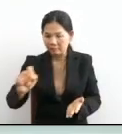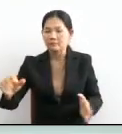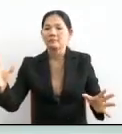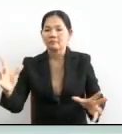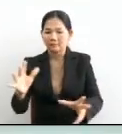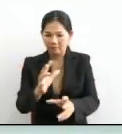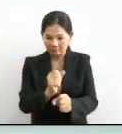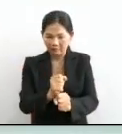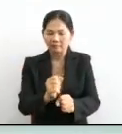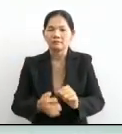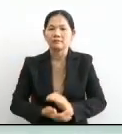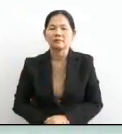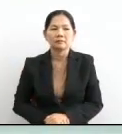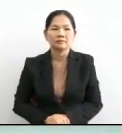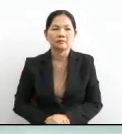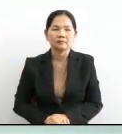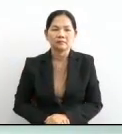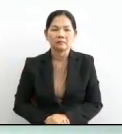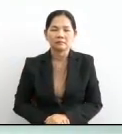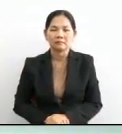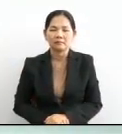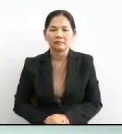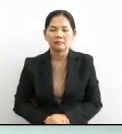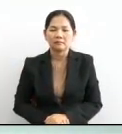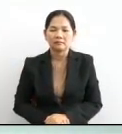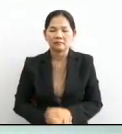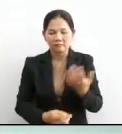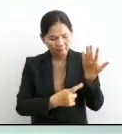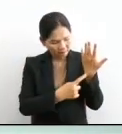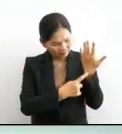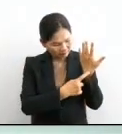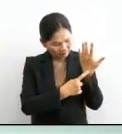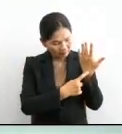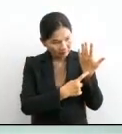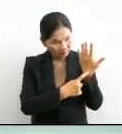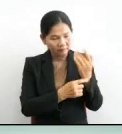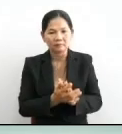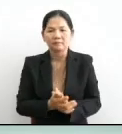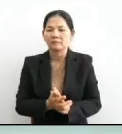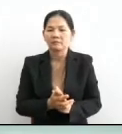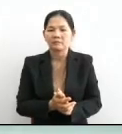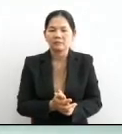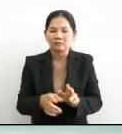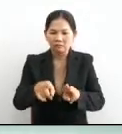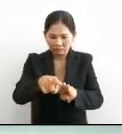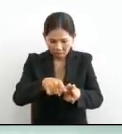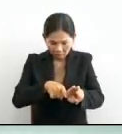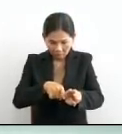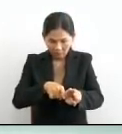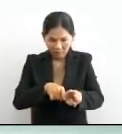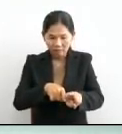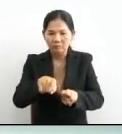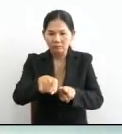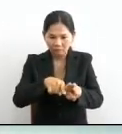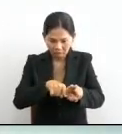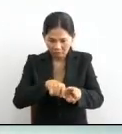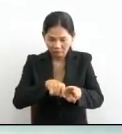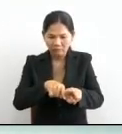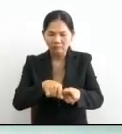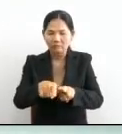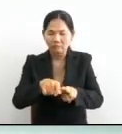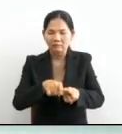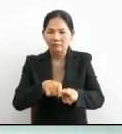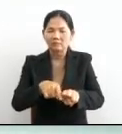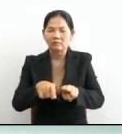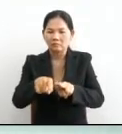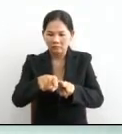chọc hơi chẳng chẳng chạc ra bị con sẽ xây dựng nhà khăn hơi cứ con cùng bằng tuột là con chà con cùng bằng tuột bắt bị